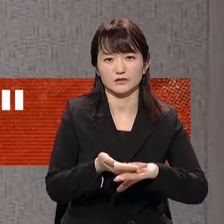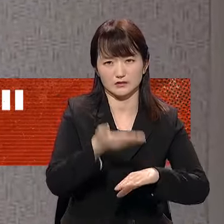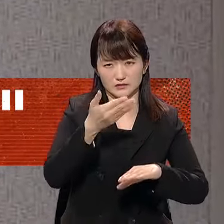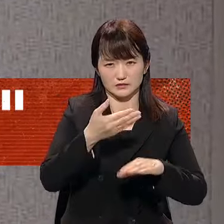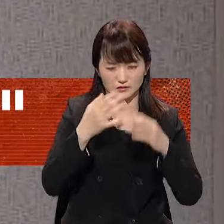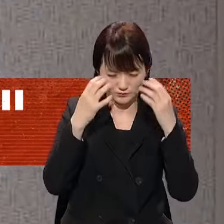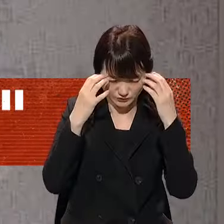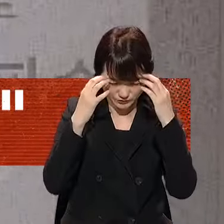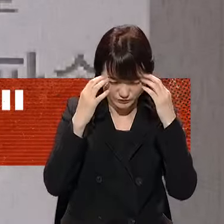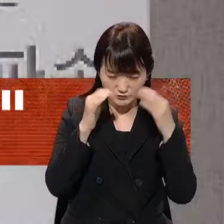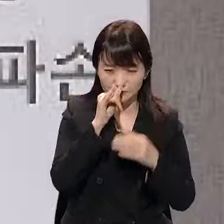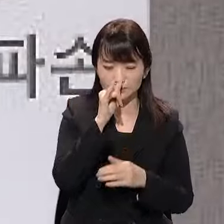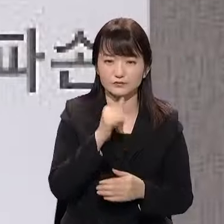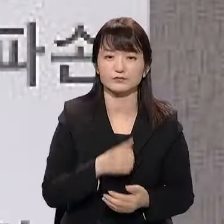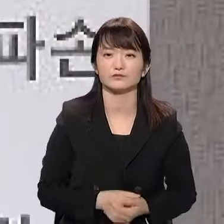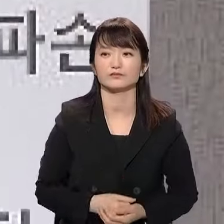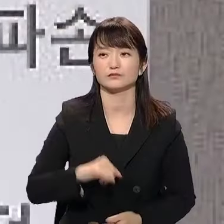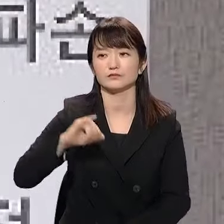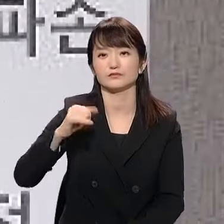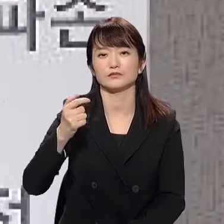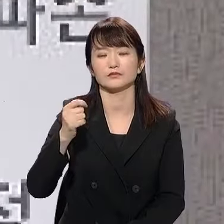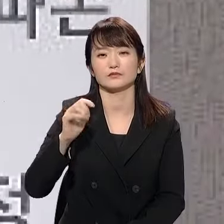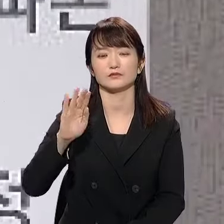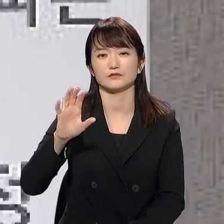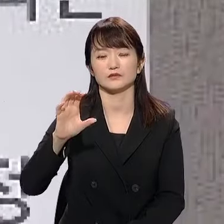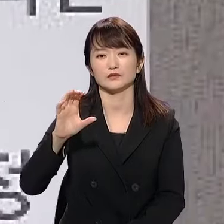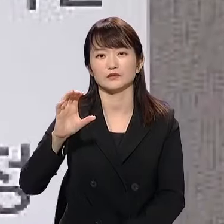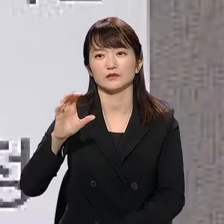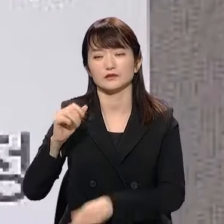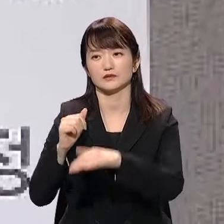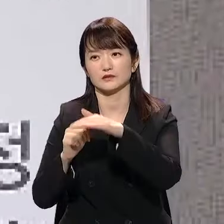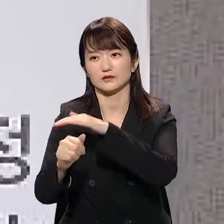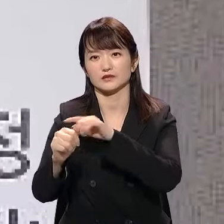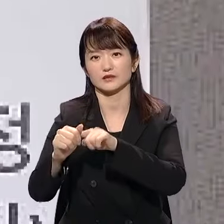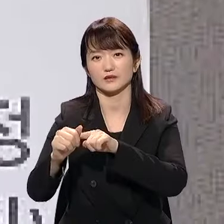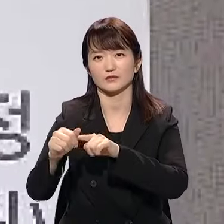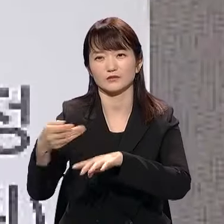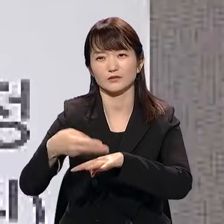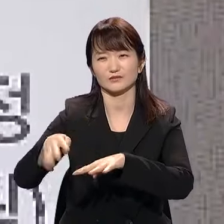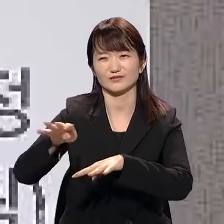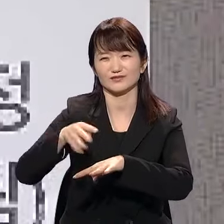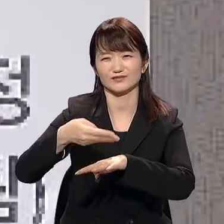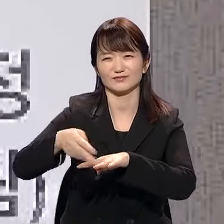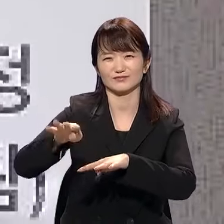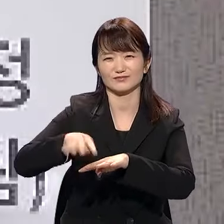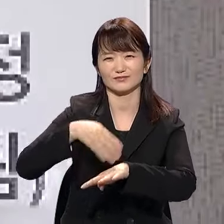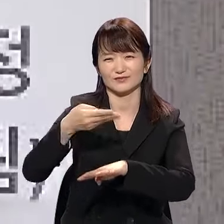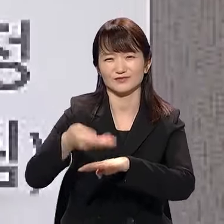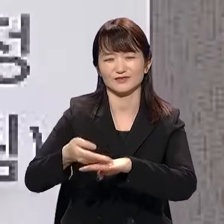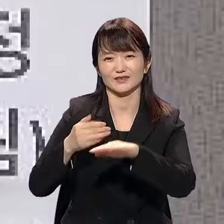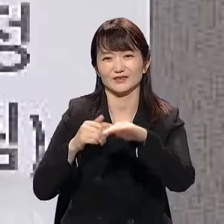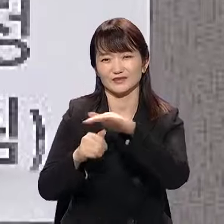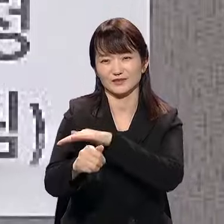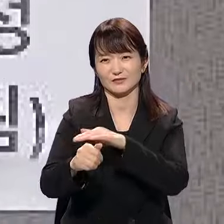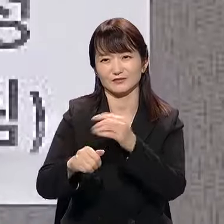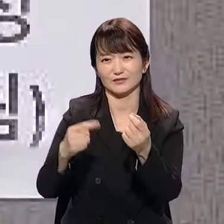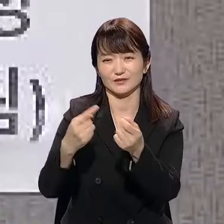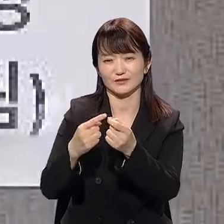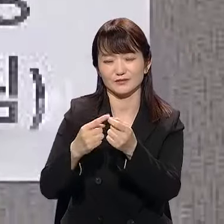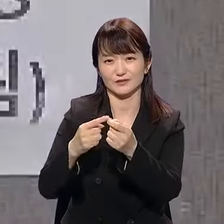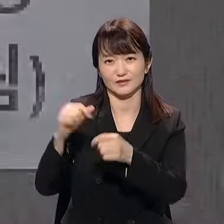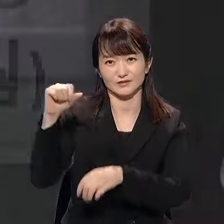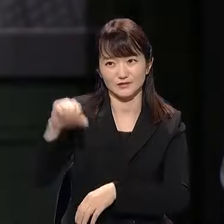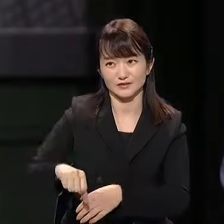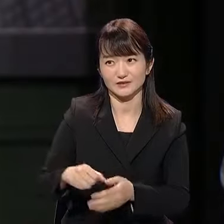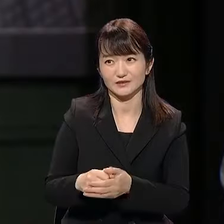아 참고로 jtbc 여자 풋살 대표팀 1라운드에서 탈락했습니다 아 하지만 다요 하지만 시작은